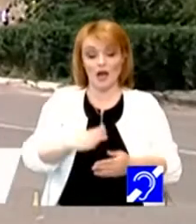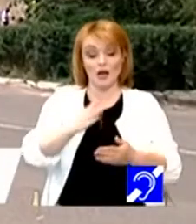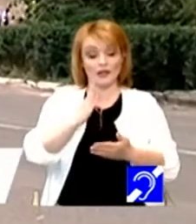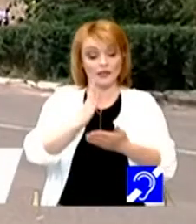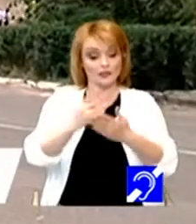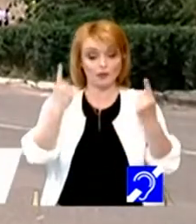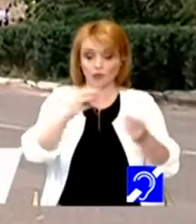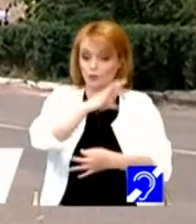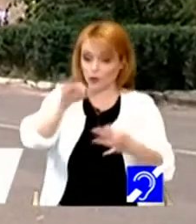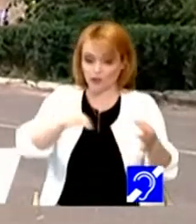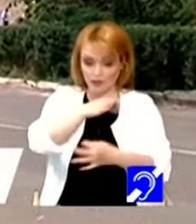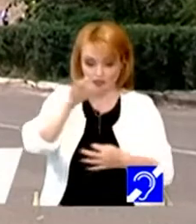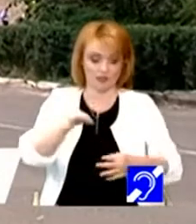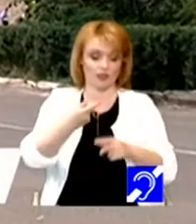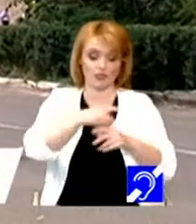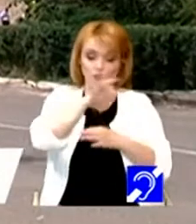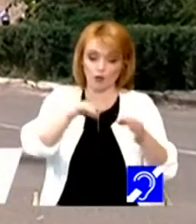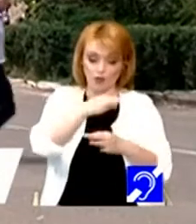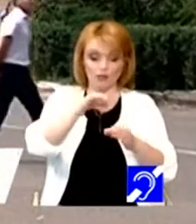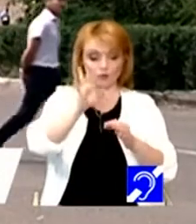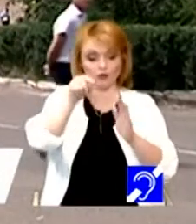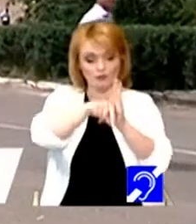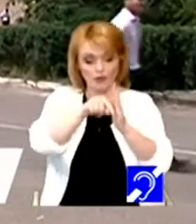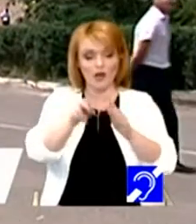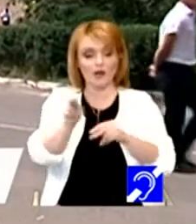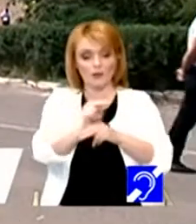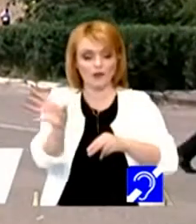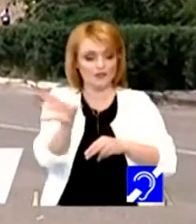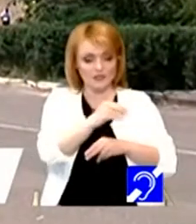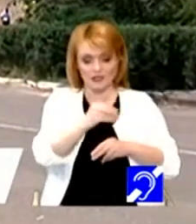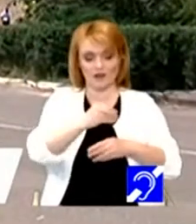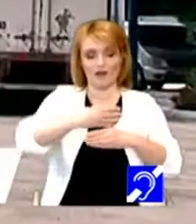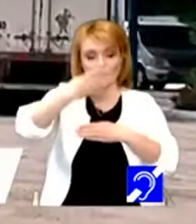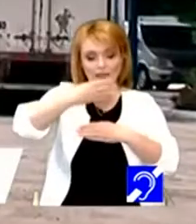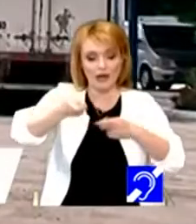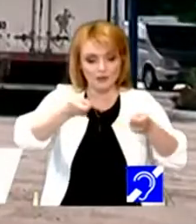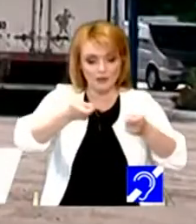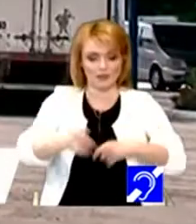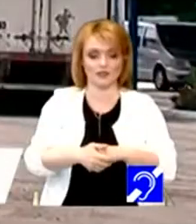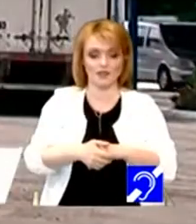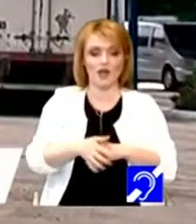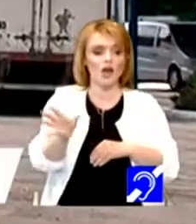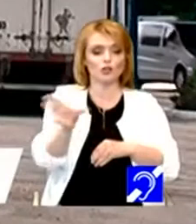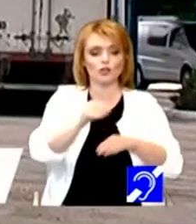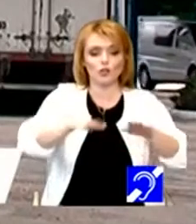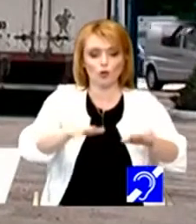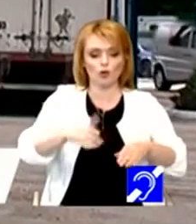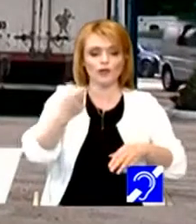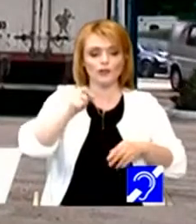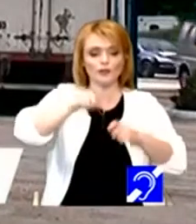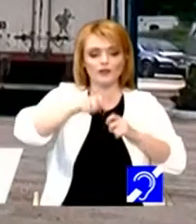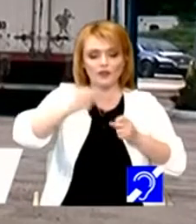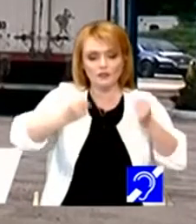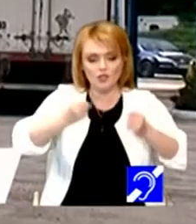și se vor construi pavilioane noi. Drumurile de acces vor fi refăcute, cele 8 piste de control vor fi modernizate și se